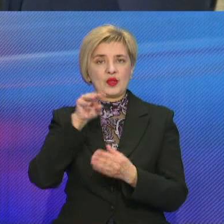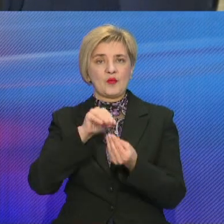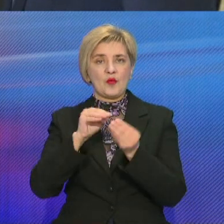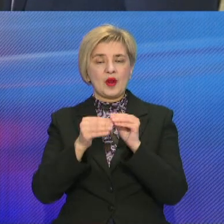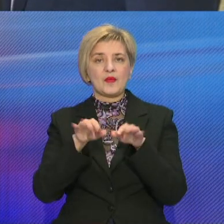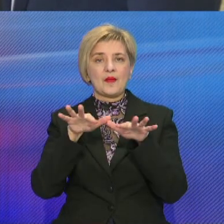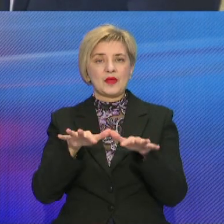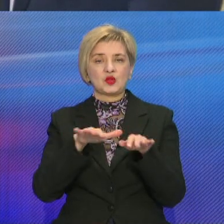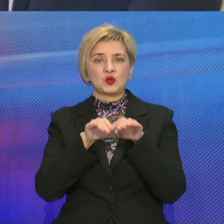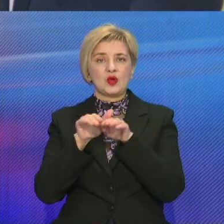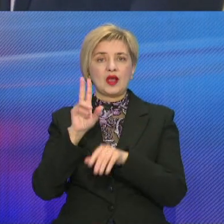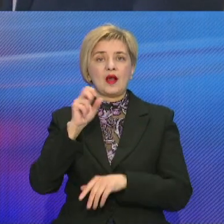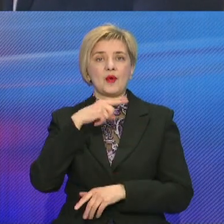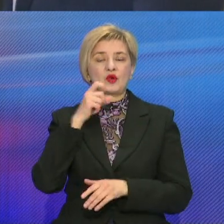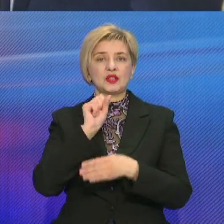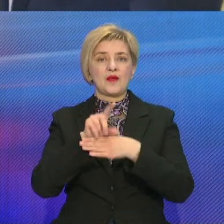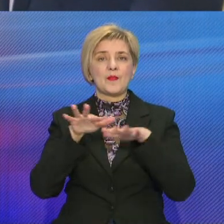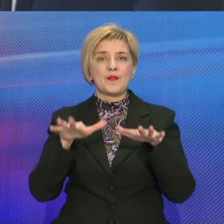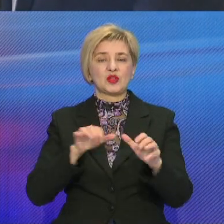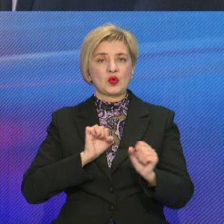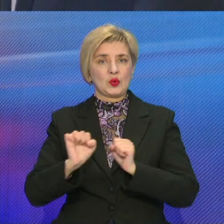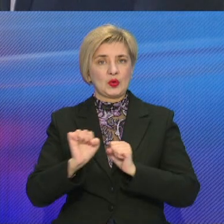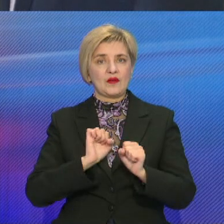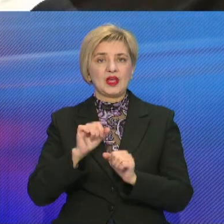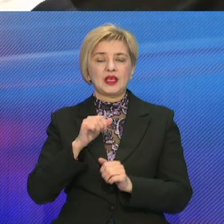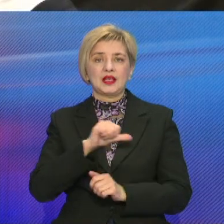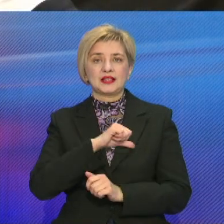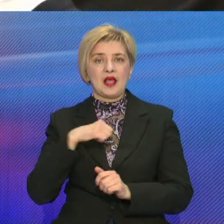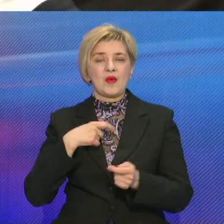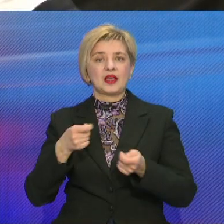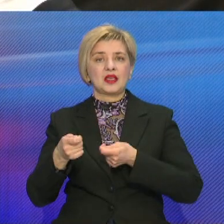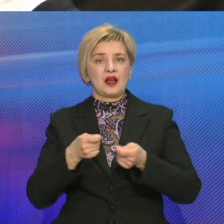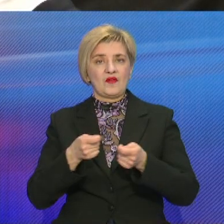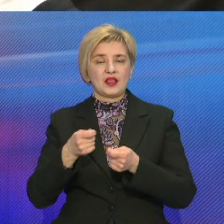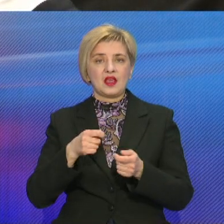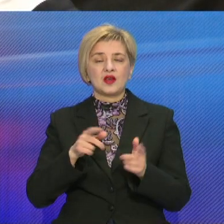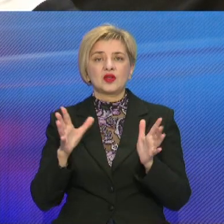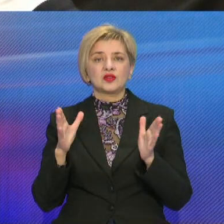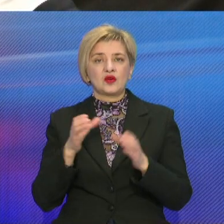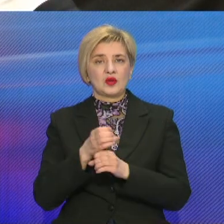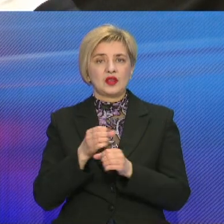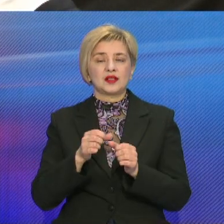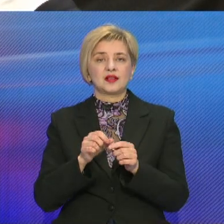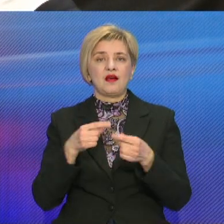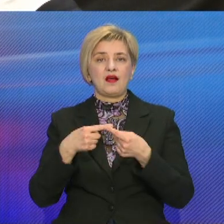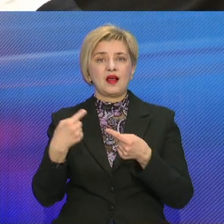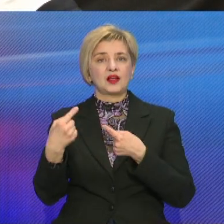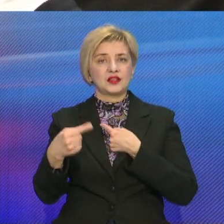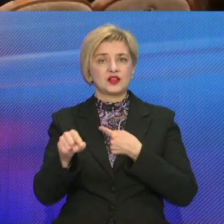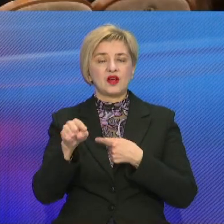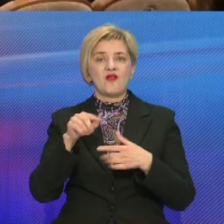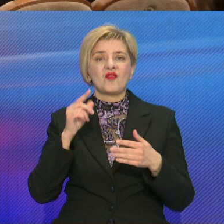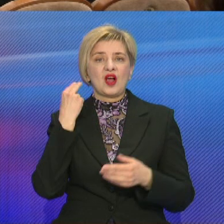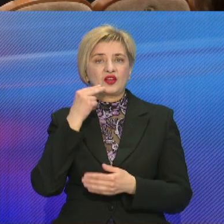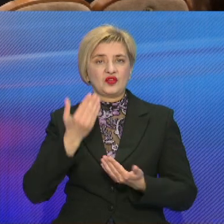узровне. Как прогучала задача мясового керования и самокирования – зменшить разрыв у якости життя городского и сельского